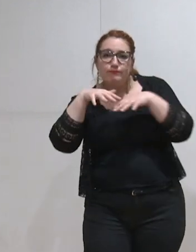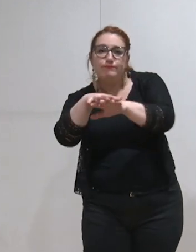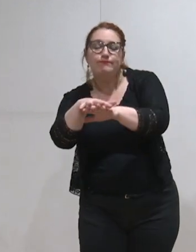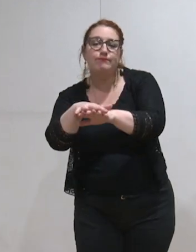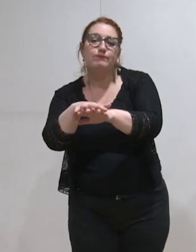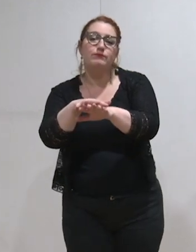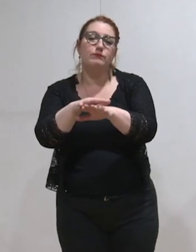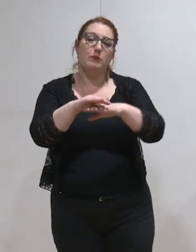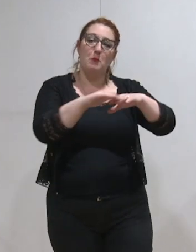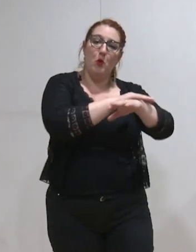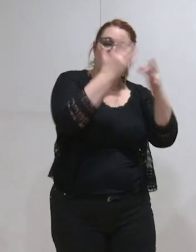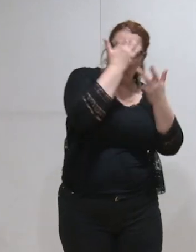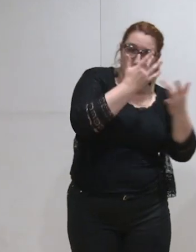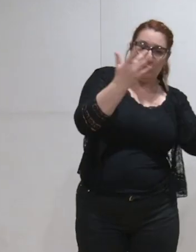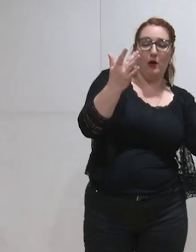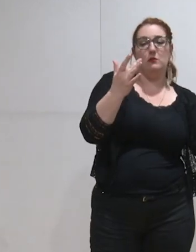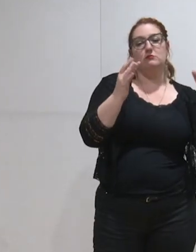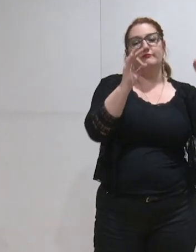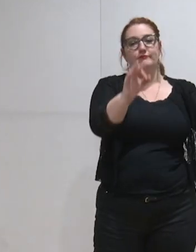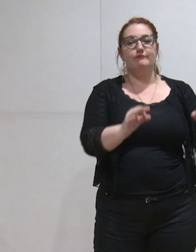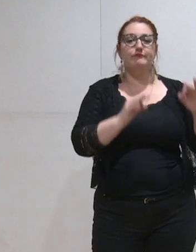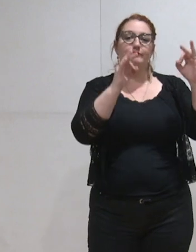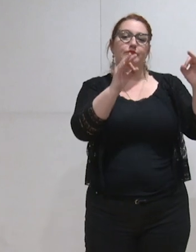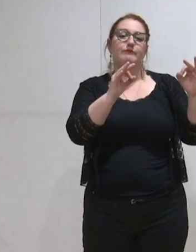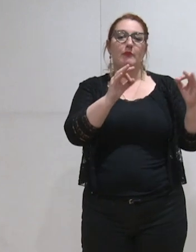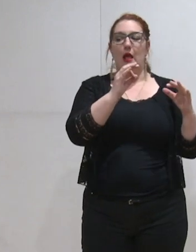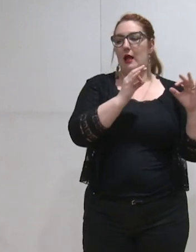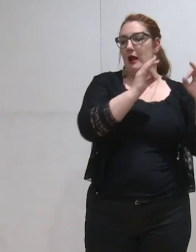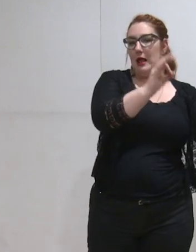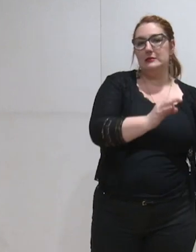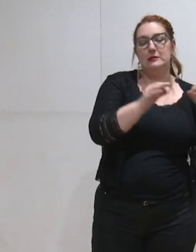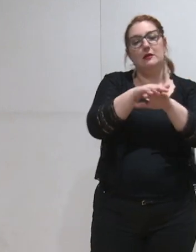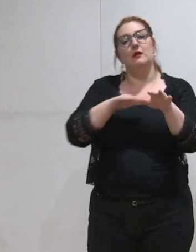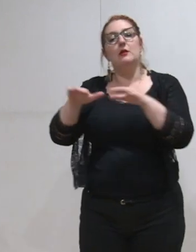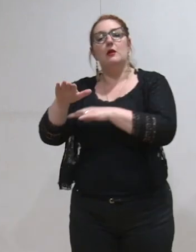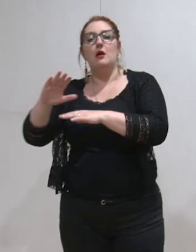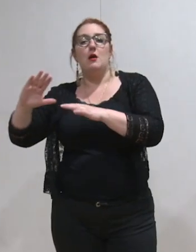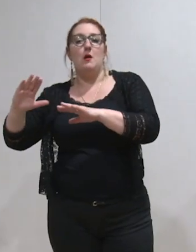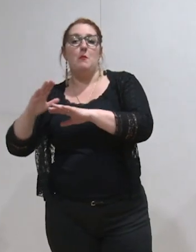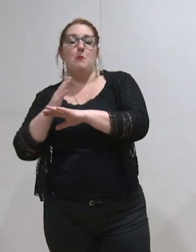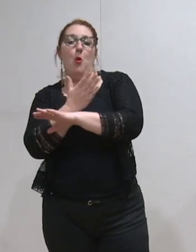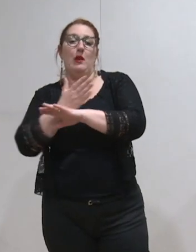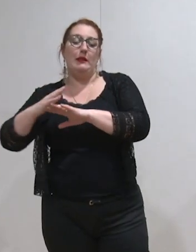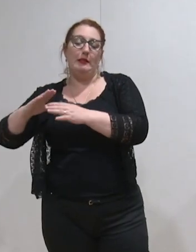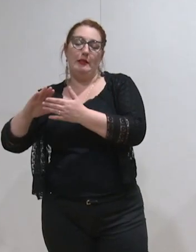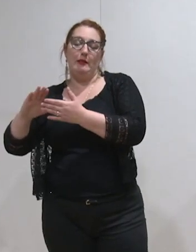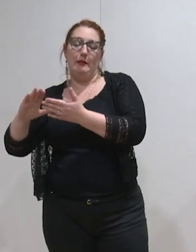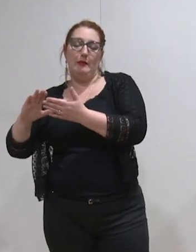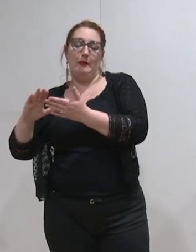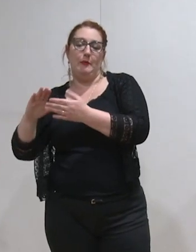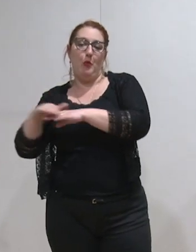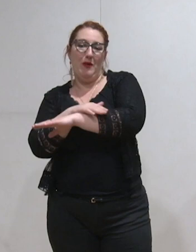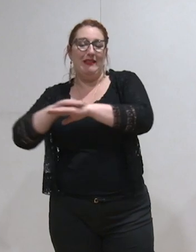les politiques culturelles dites à la malerau et euh les politiques qui étaient au paravant séparé en